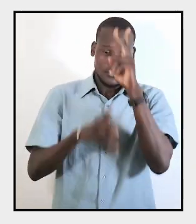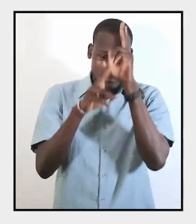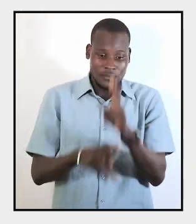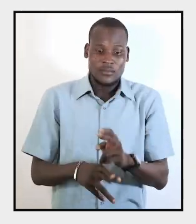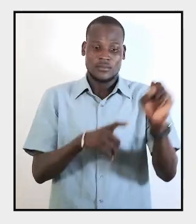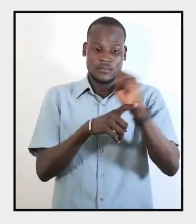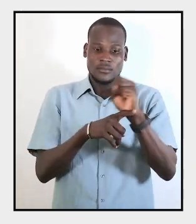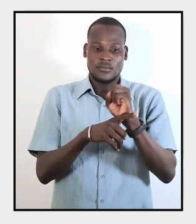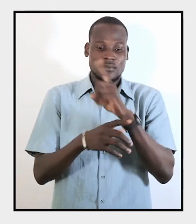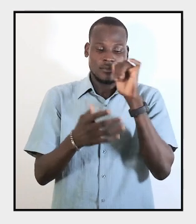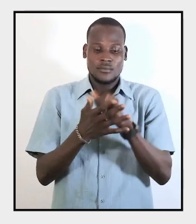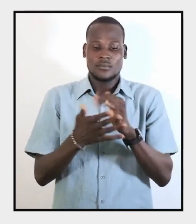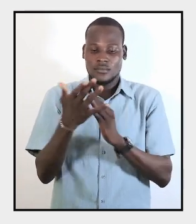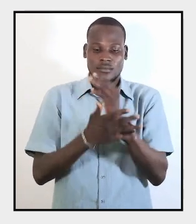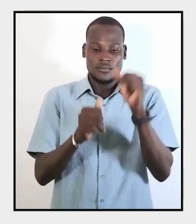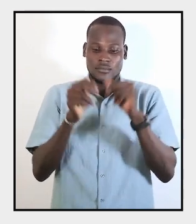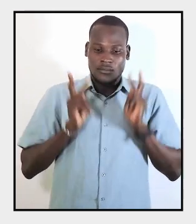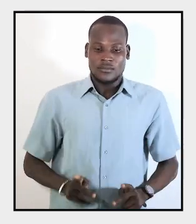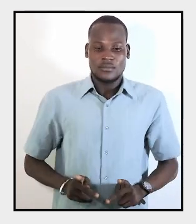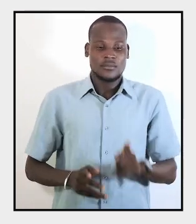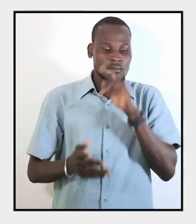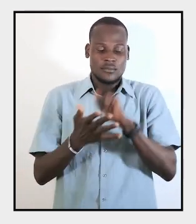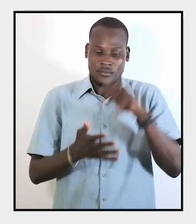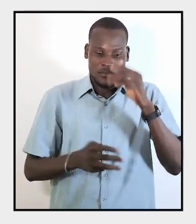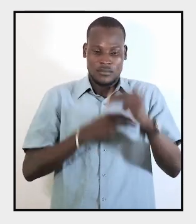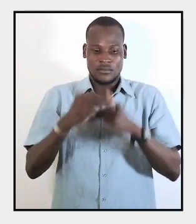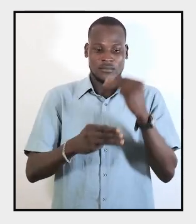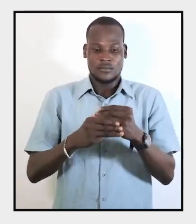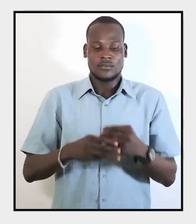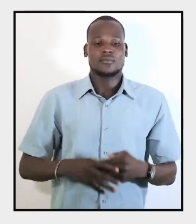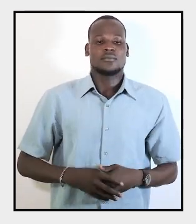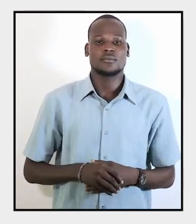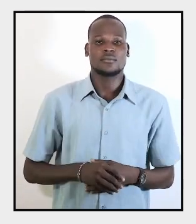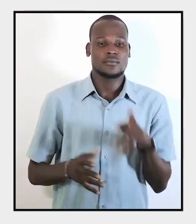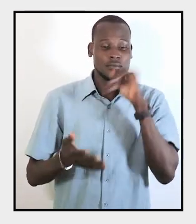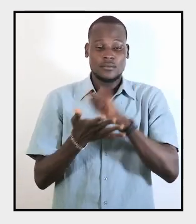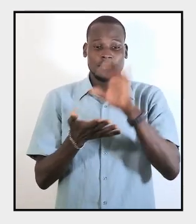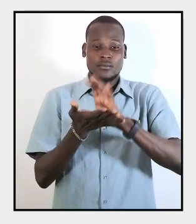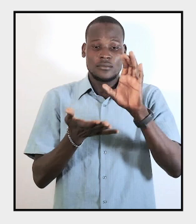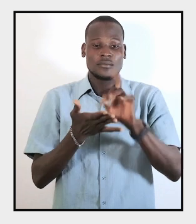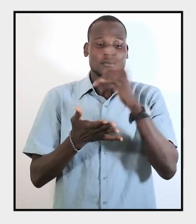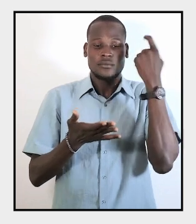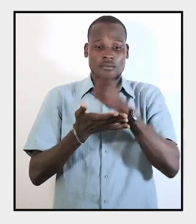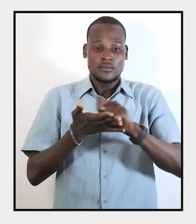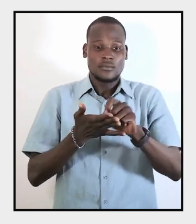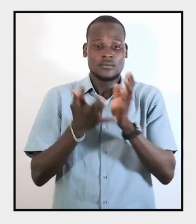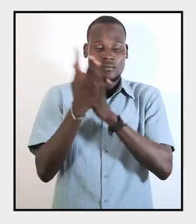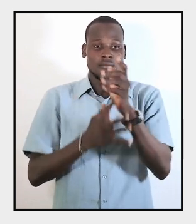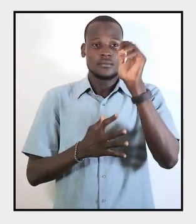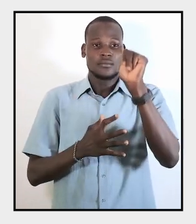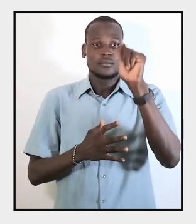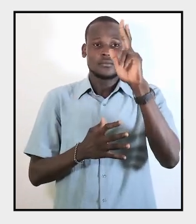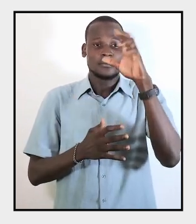Être écouté, respecté, soigné, c'est le droit de chaque patient, c'est notre devoir à tous. Cette charte a été